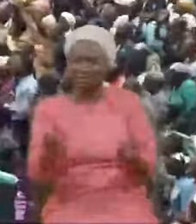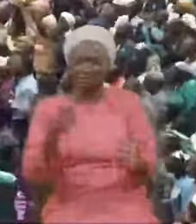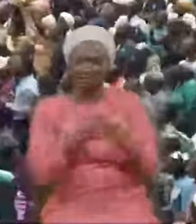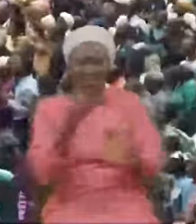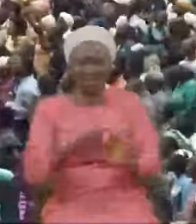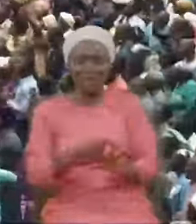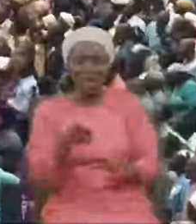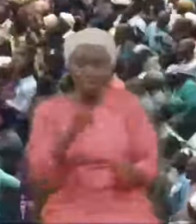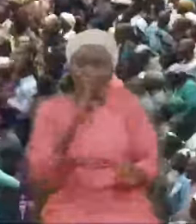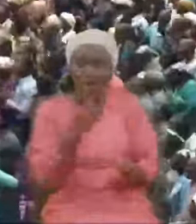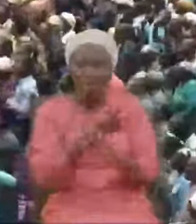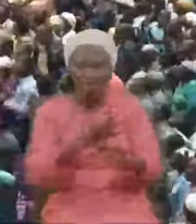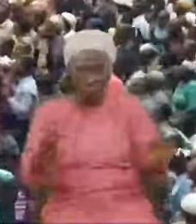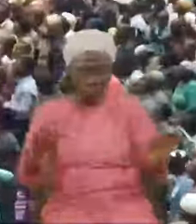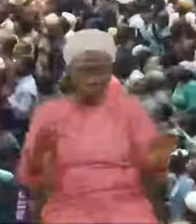affranchi.